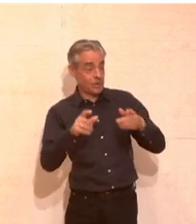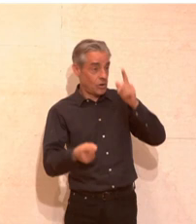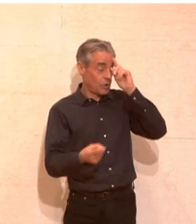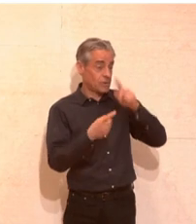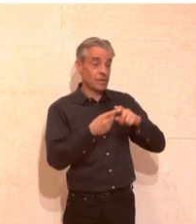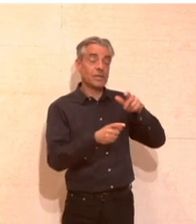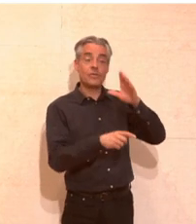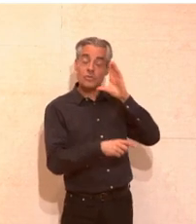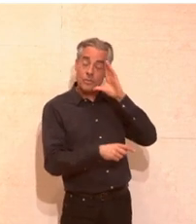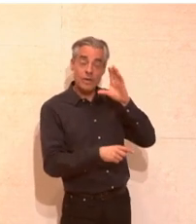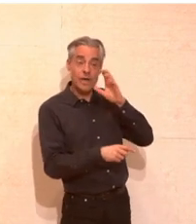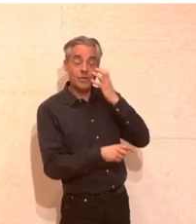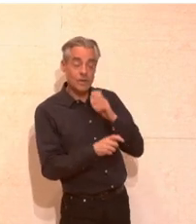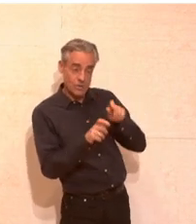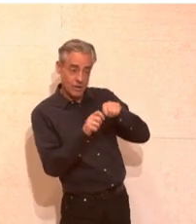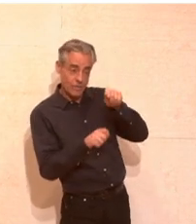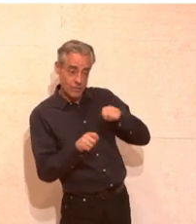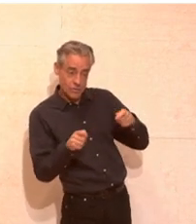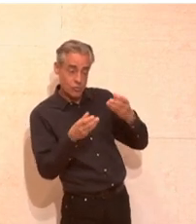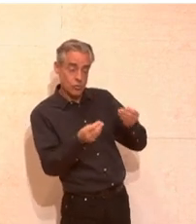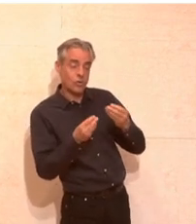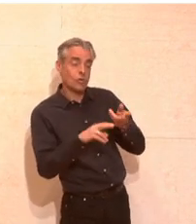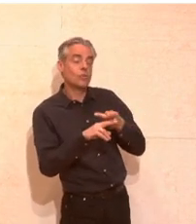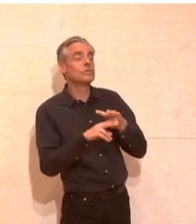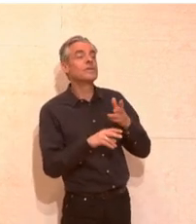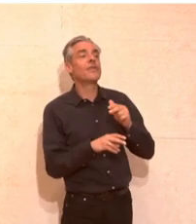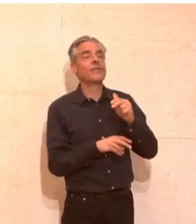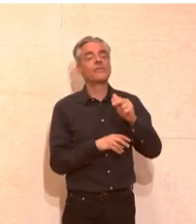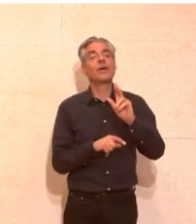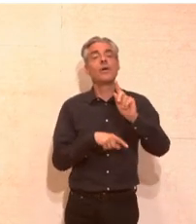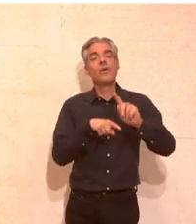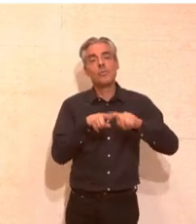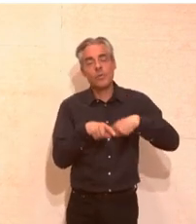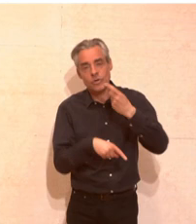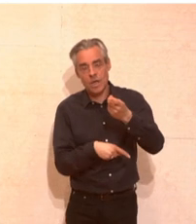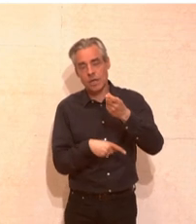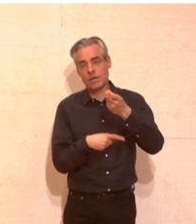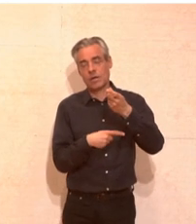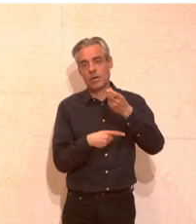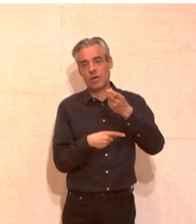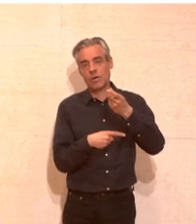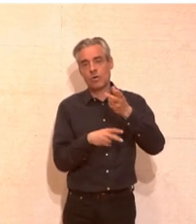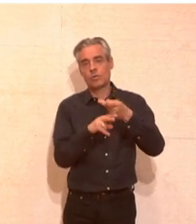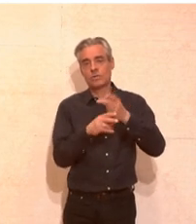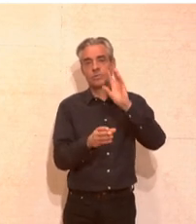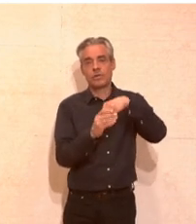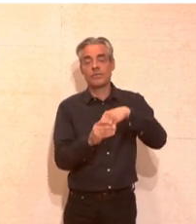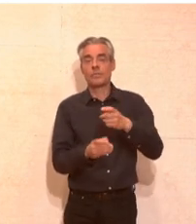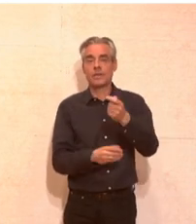le sommeil de l'adolescent. Et ça sera un outil qui fera partie de notre panoplie bientôt.